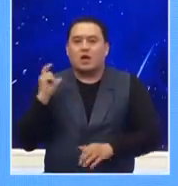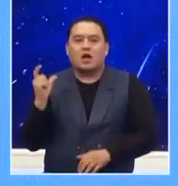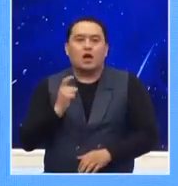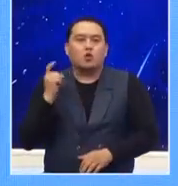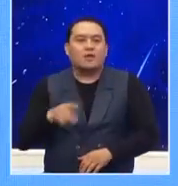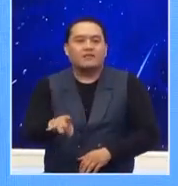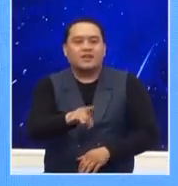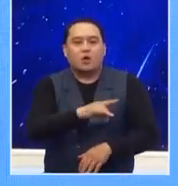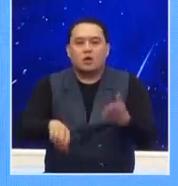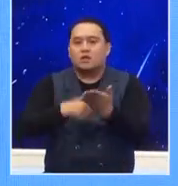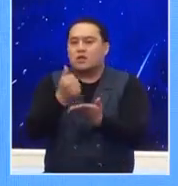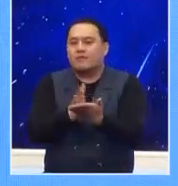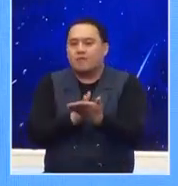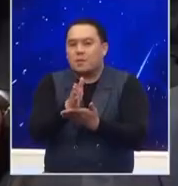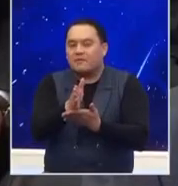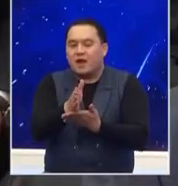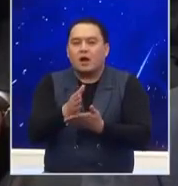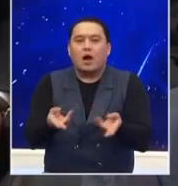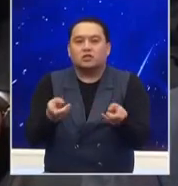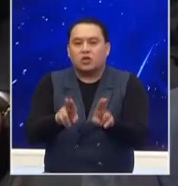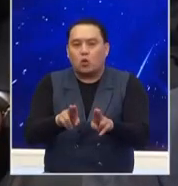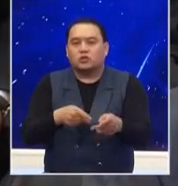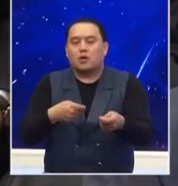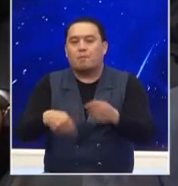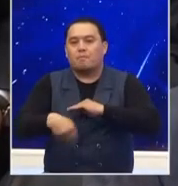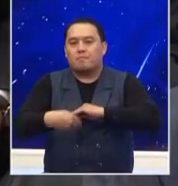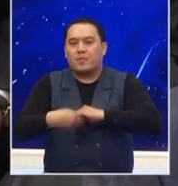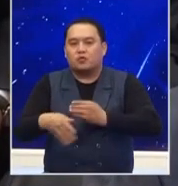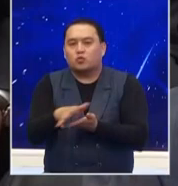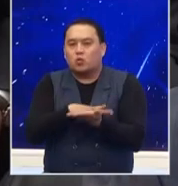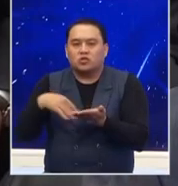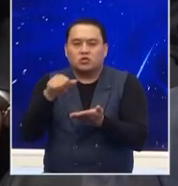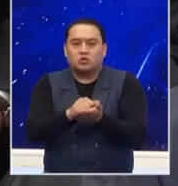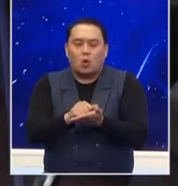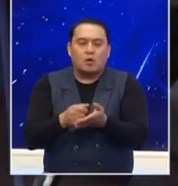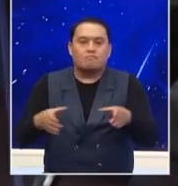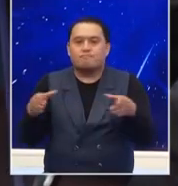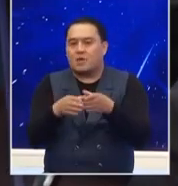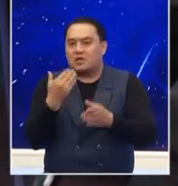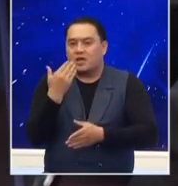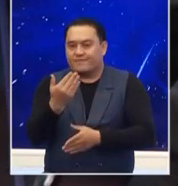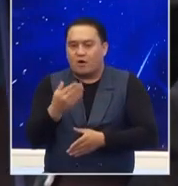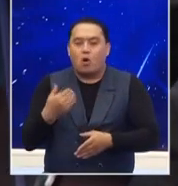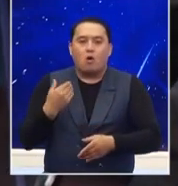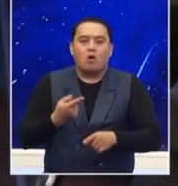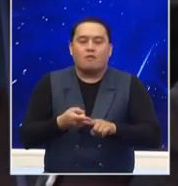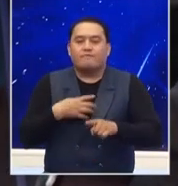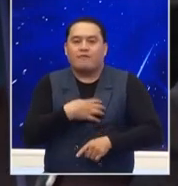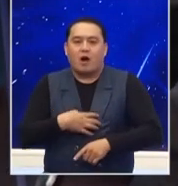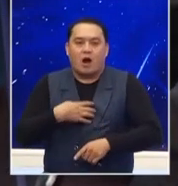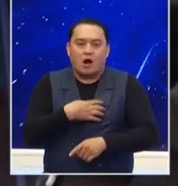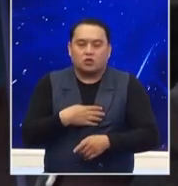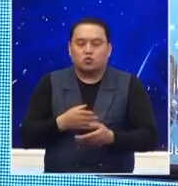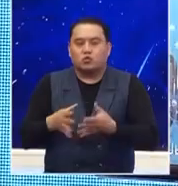регионов. Ключевым направлением остается также борьба с коррупцией. По мнению главы государства, партия и ее единомышленники играют важную